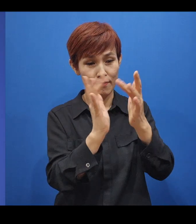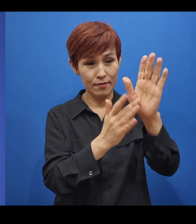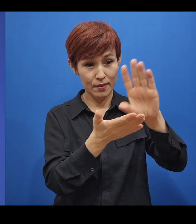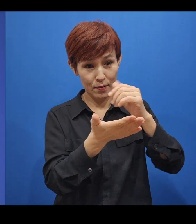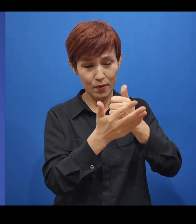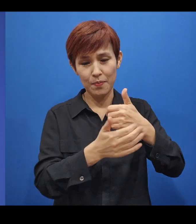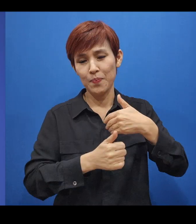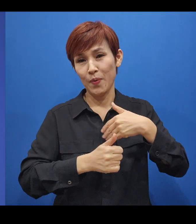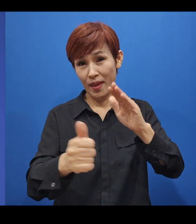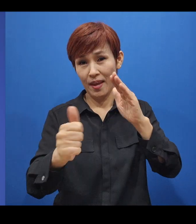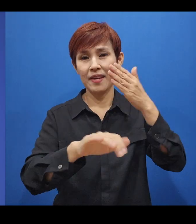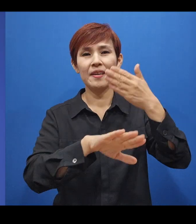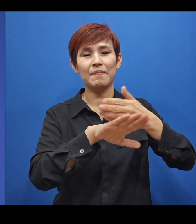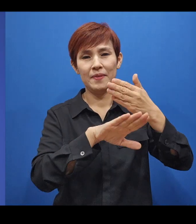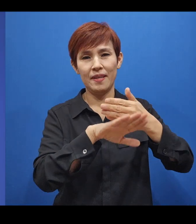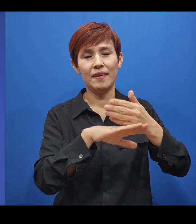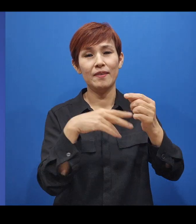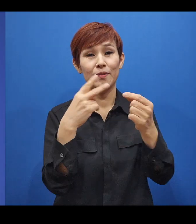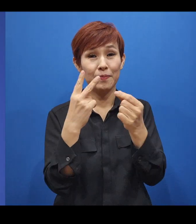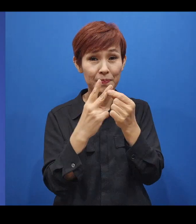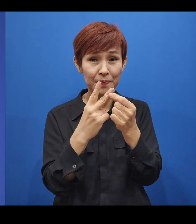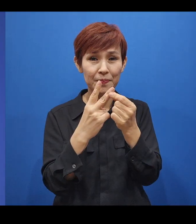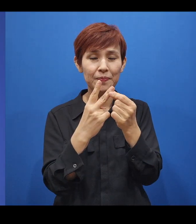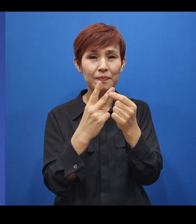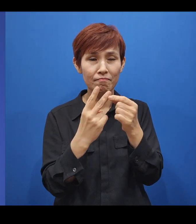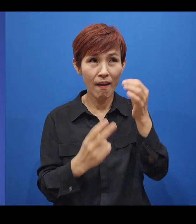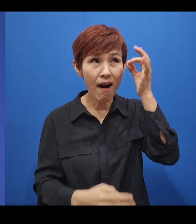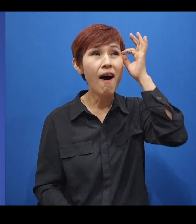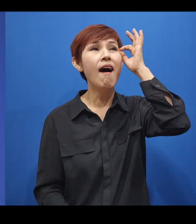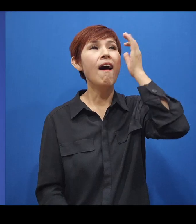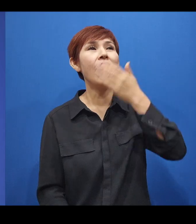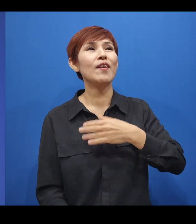보내주심. 둘째, 이 사실을